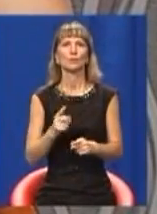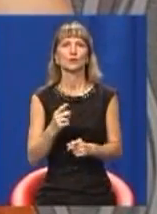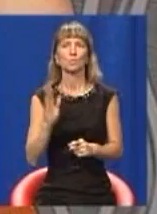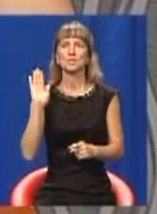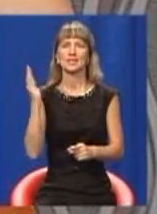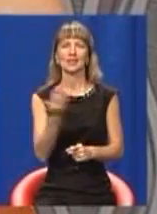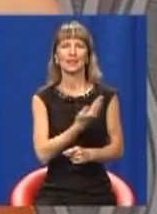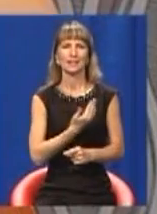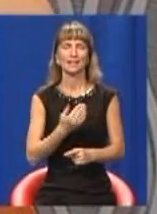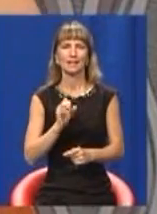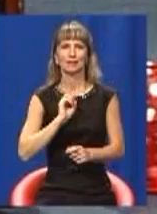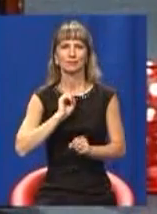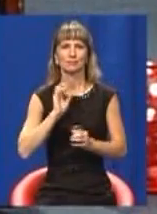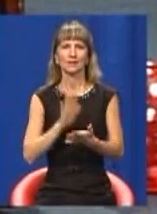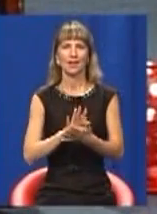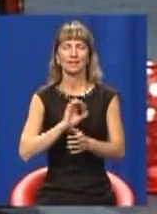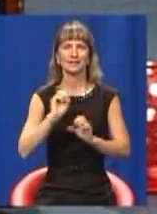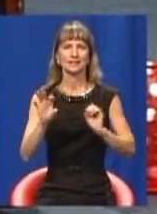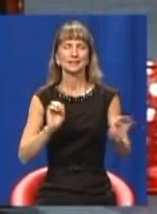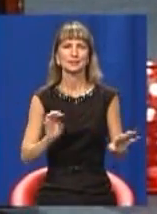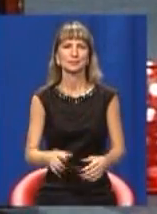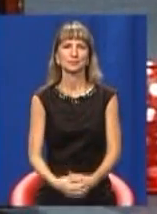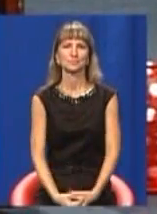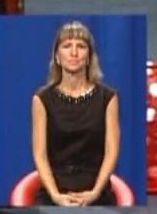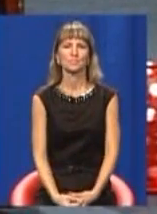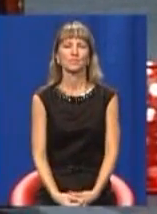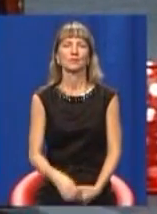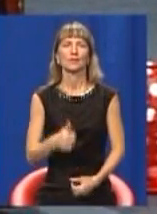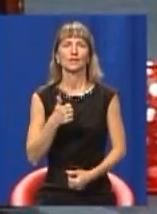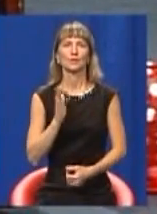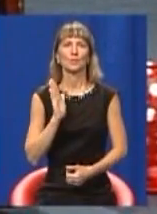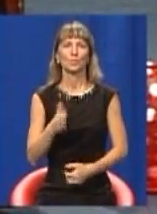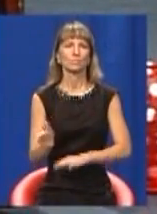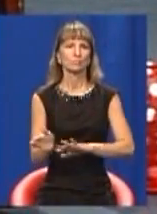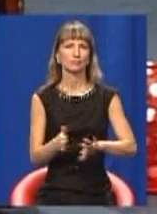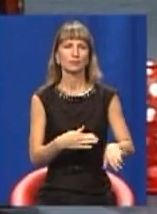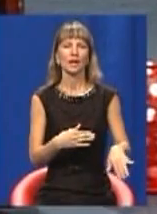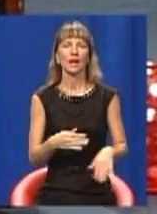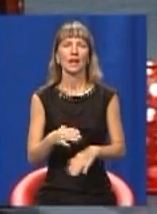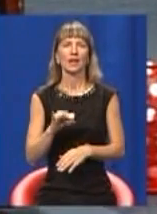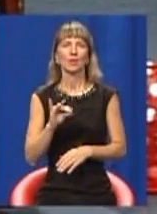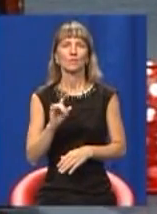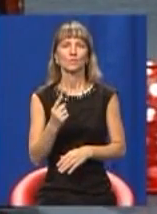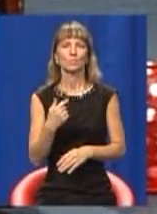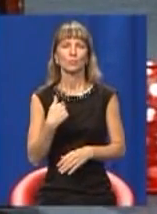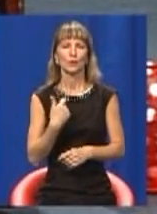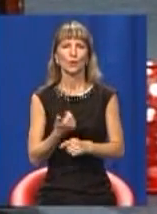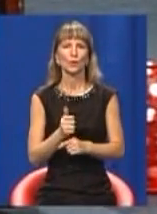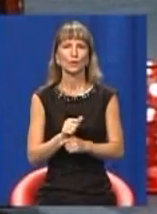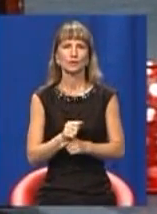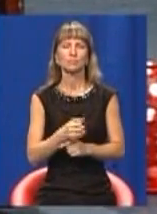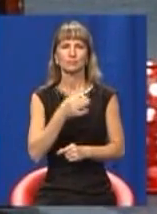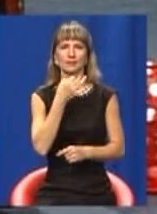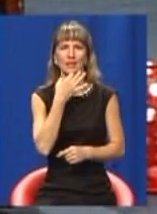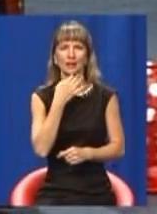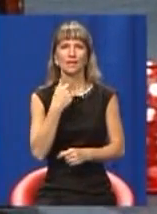стіни тут дуже такі, знаєш, забруднені чи щось тому подібне. Ну, добре, будемо відходити від цього експерименту, тому що він мені, якщо чесно, дуже до душі